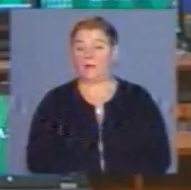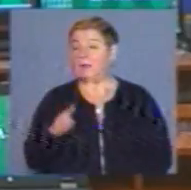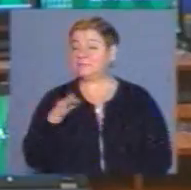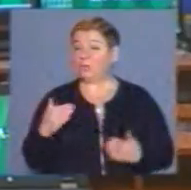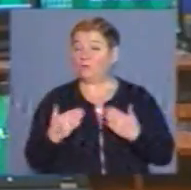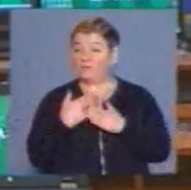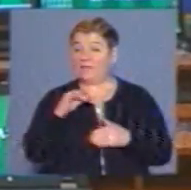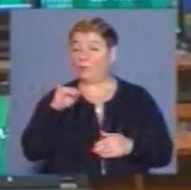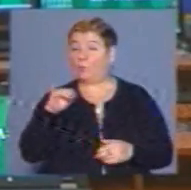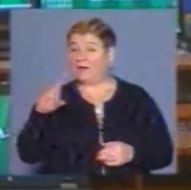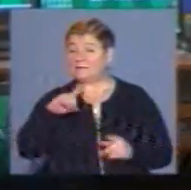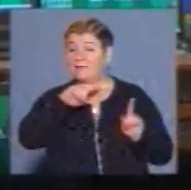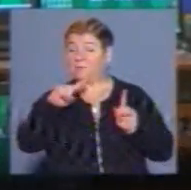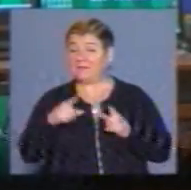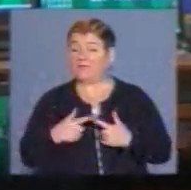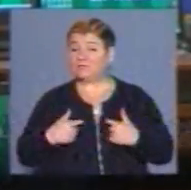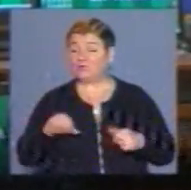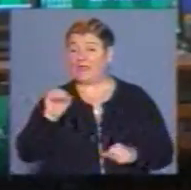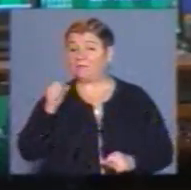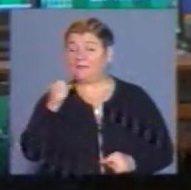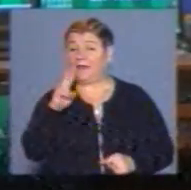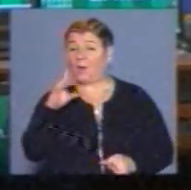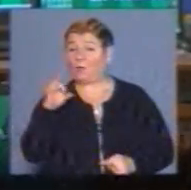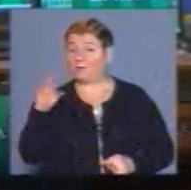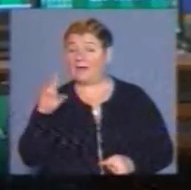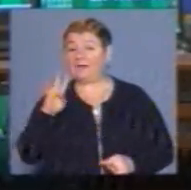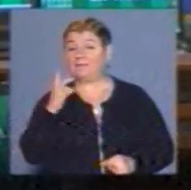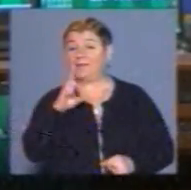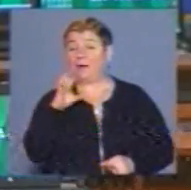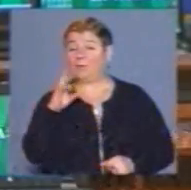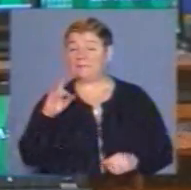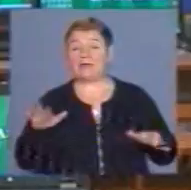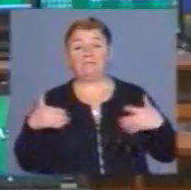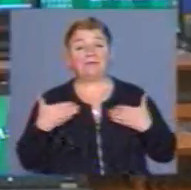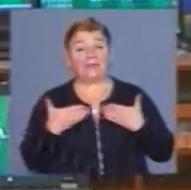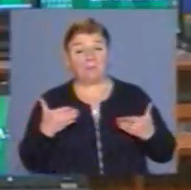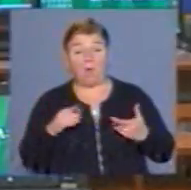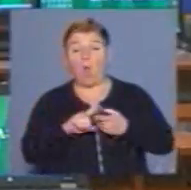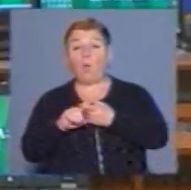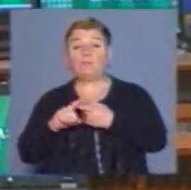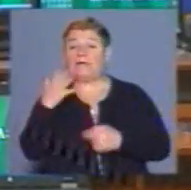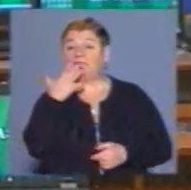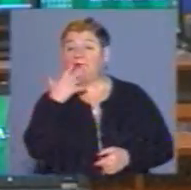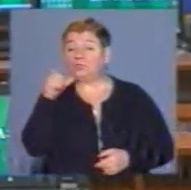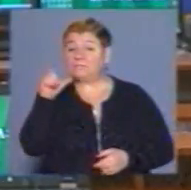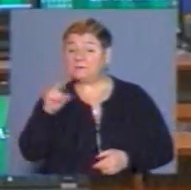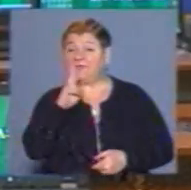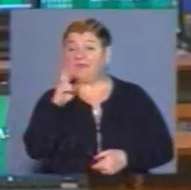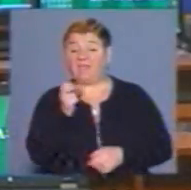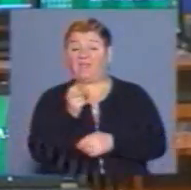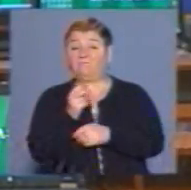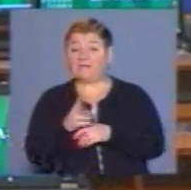Це новини на ЮА Закарпаття у студії Андріана Курта та Наталія Булеця. Вітаємо. Контакти іноземців, котрих виключили з